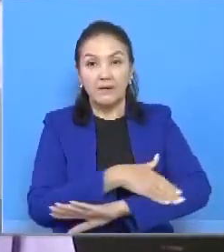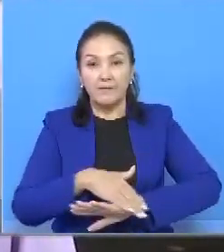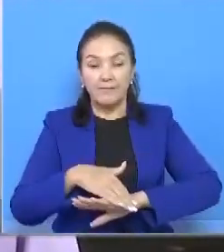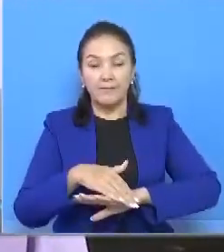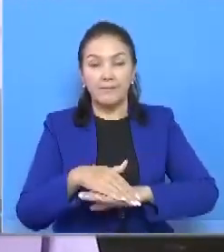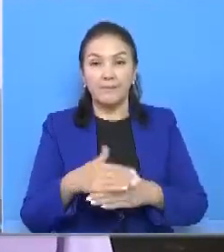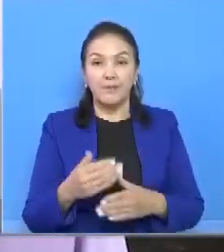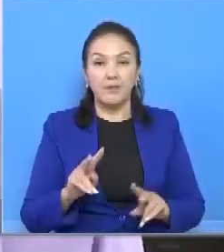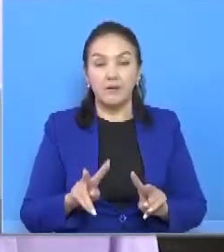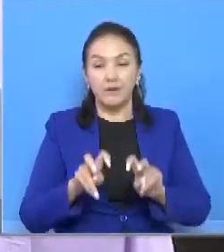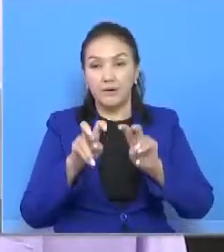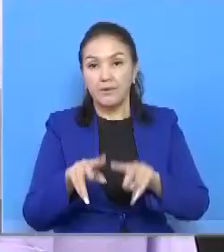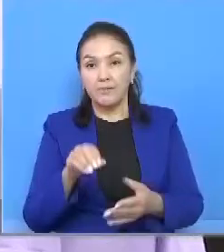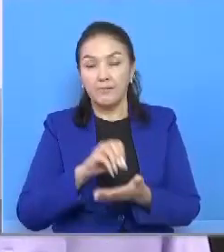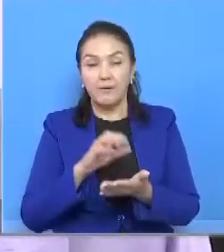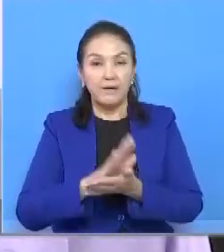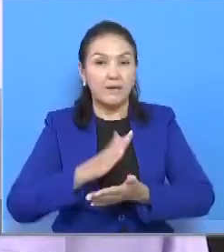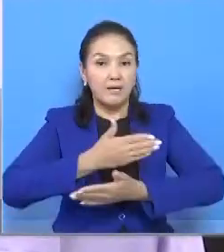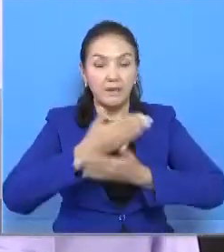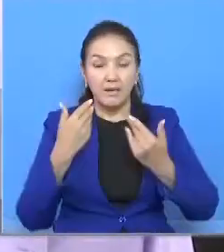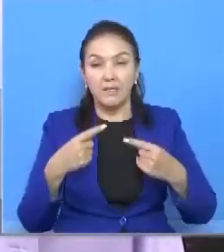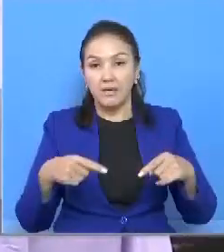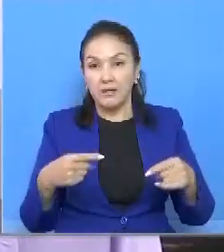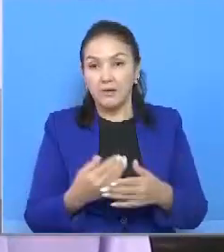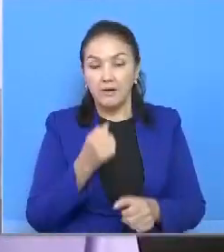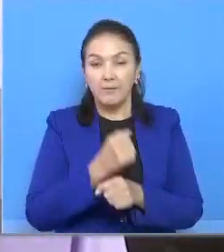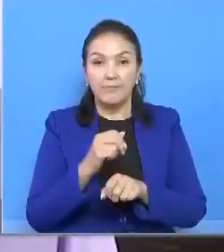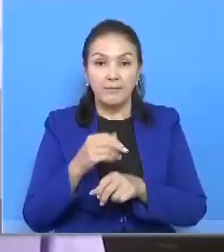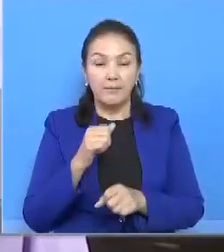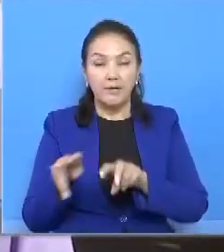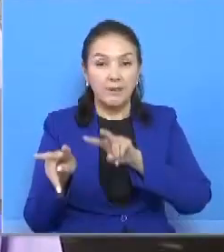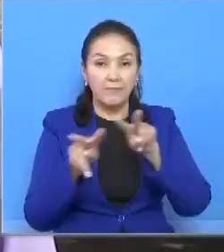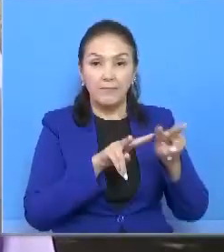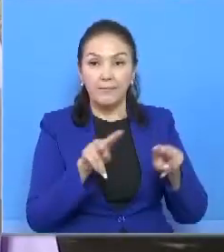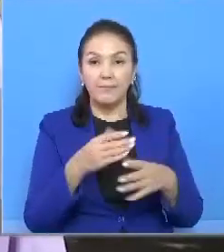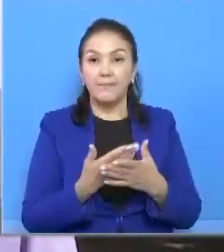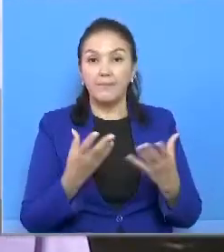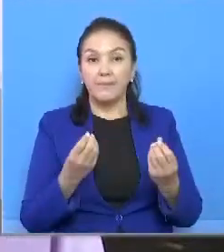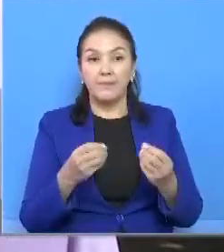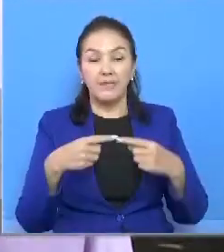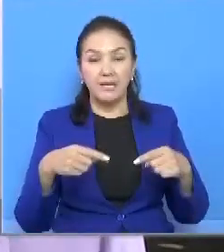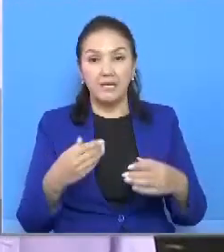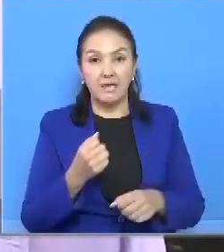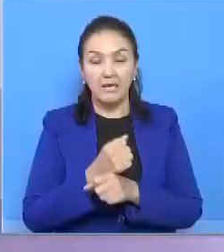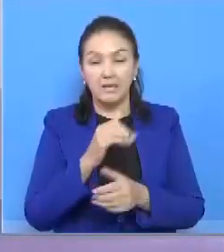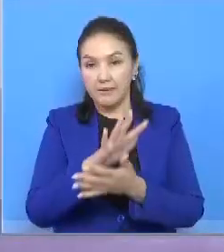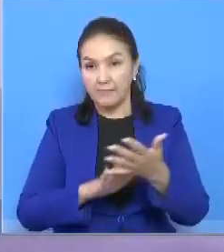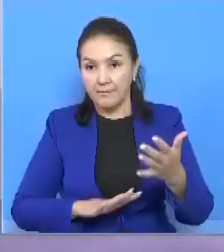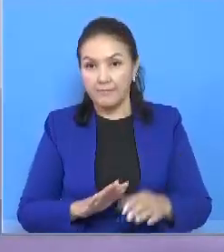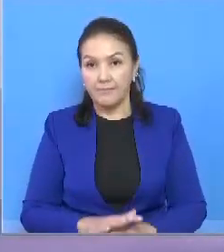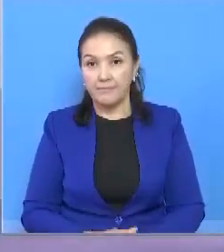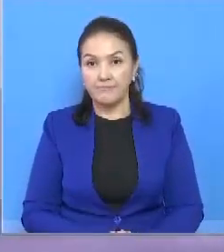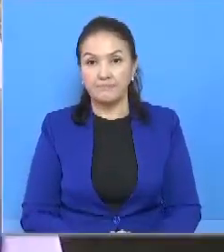аймақтарда шегіртке ұшу тіркелген жоқ. Химиялық өңдеу жұмыстары қатаң бақылауда. Бүгінгі күні химиялық өңдеу жұмыстары жалғасуда. Улап